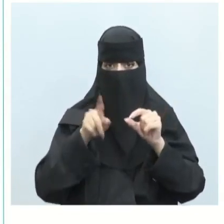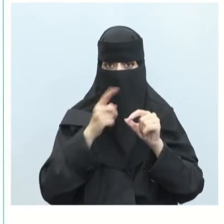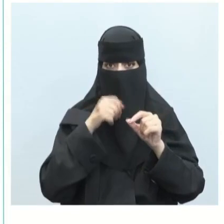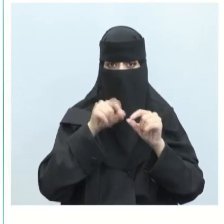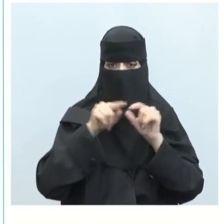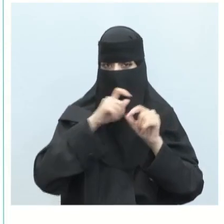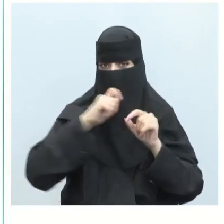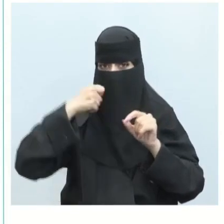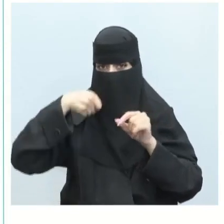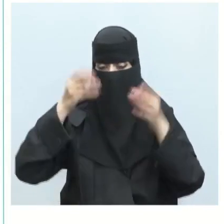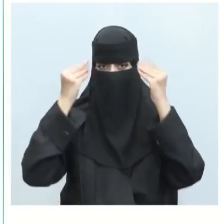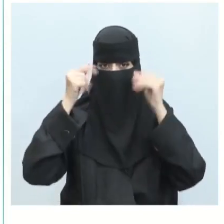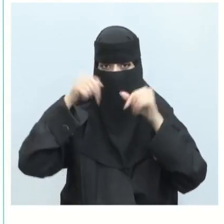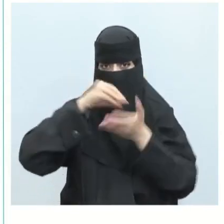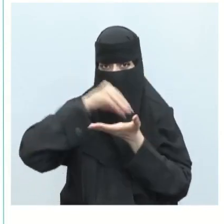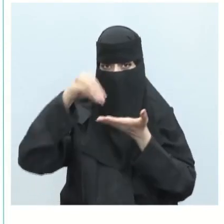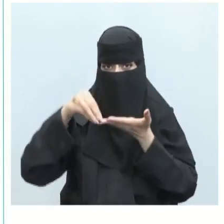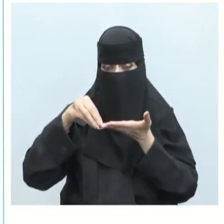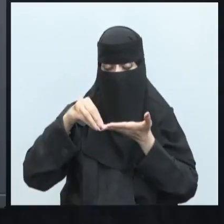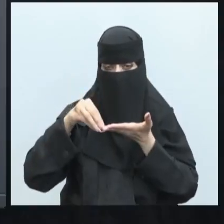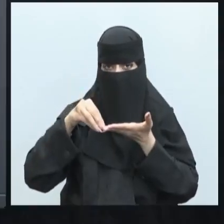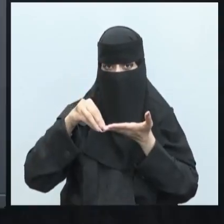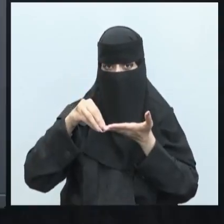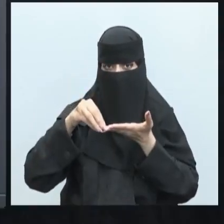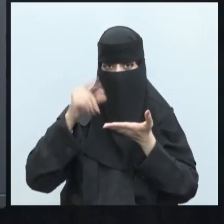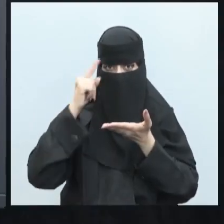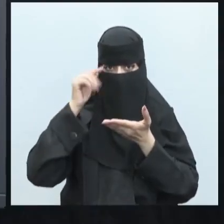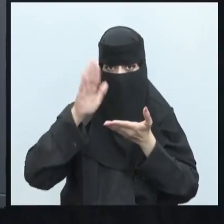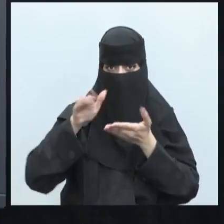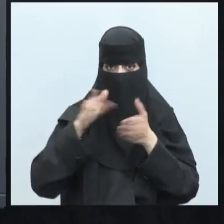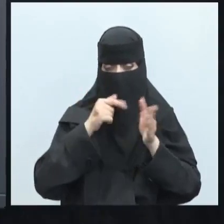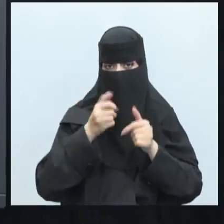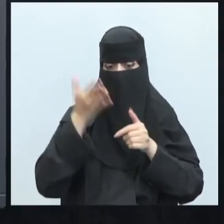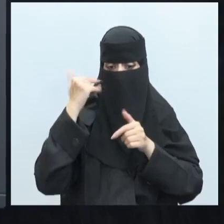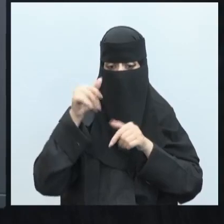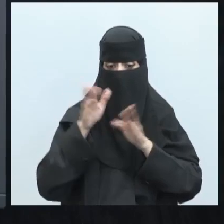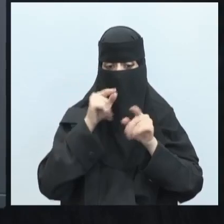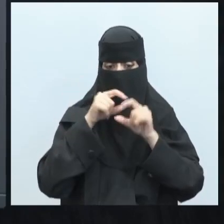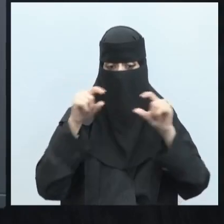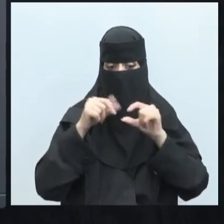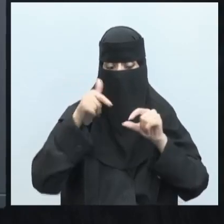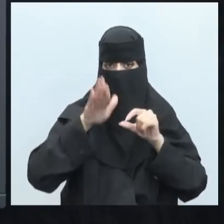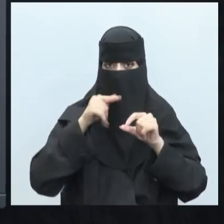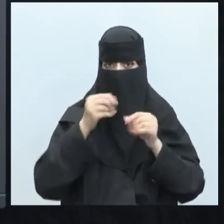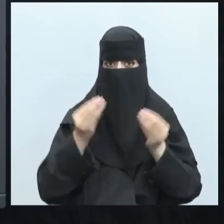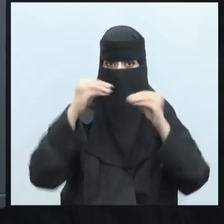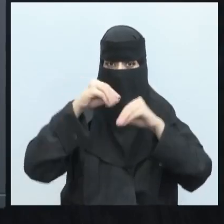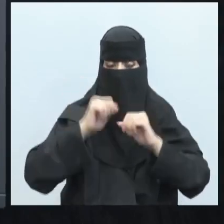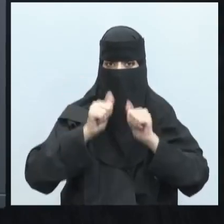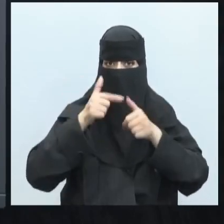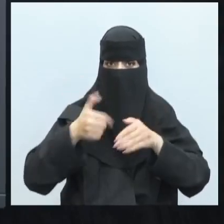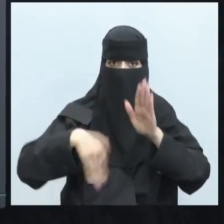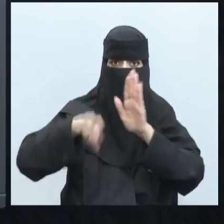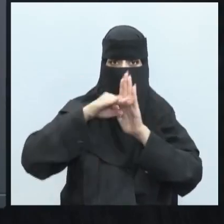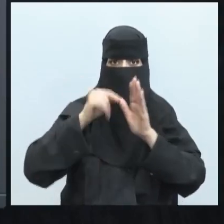لتشفير البيانات اثناء نقلها تعرفنا على بروتوكول اس اس ال وعرفنا ان هذا البروتوكول يقوم بتوفير